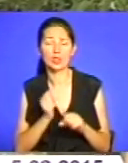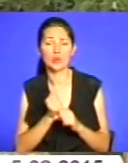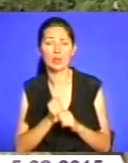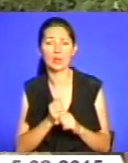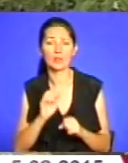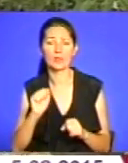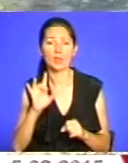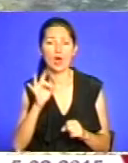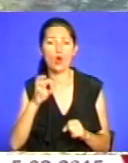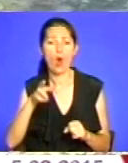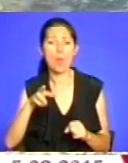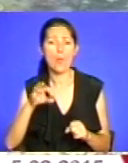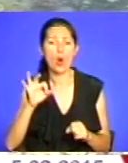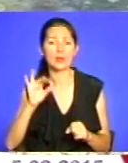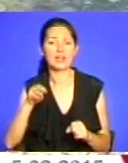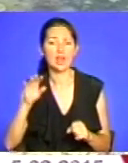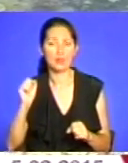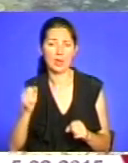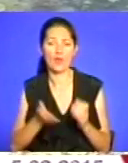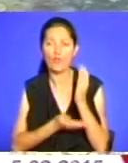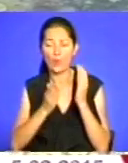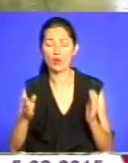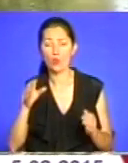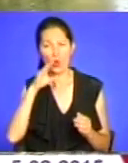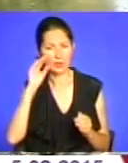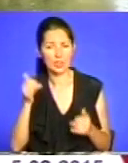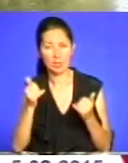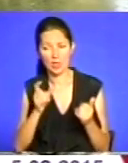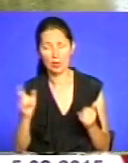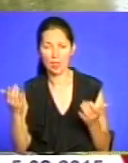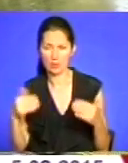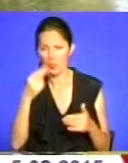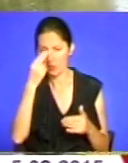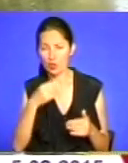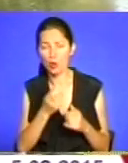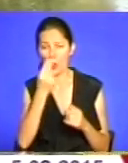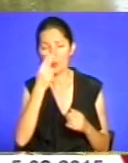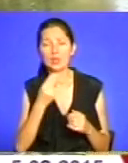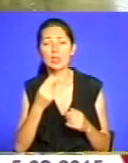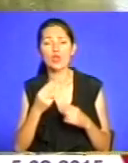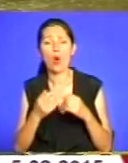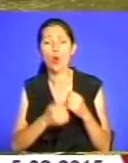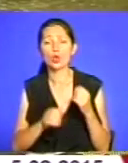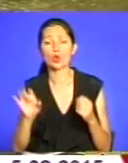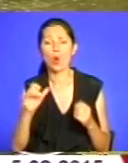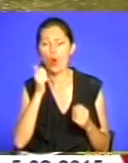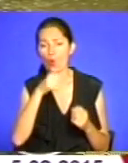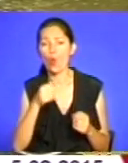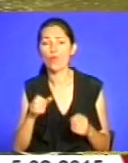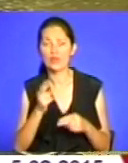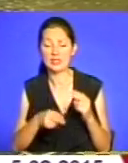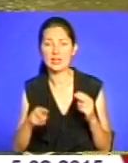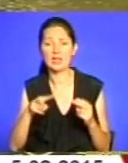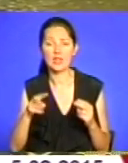Ароматерапія у парку Шевченка для тернополян стала вже звичним явищем. Традиційно кожного року в кінці липня-серпні у ставі починається